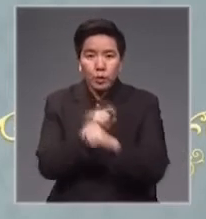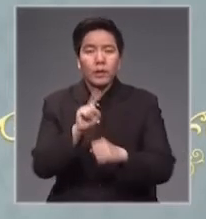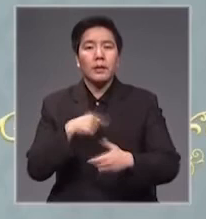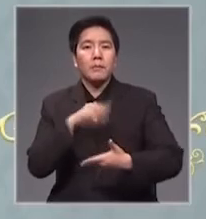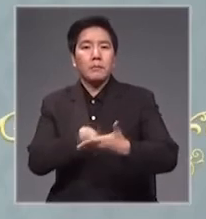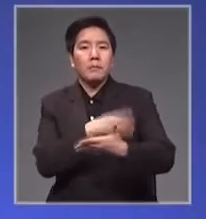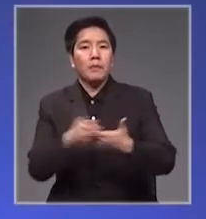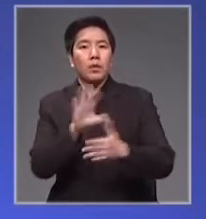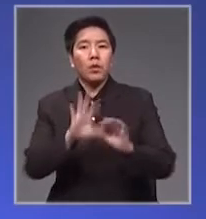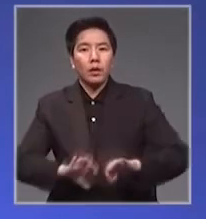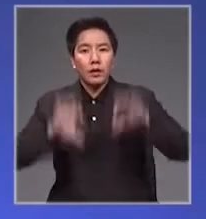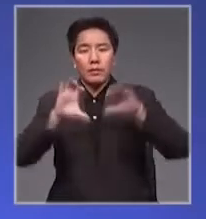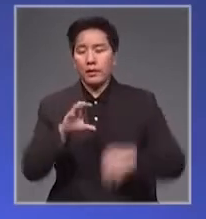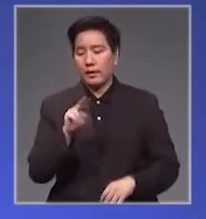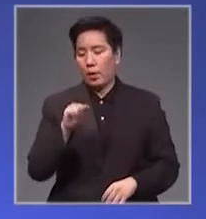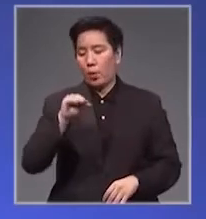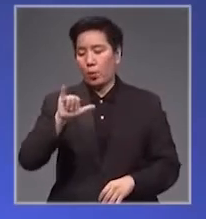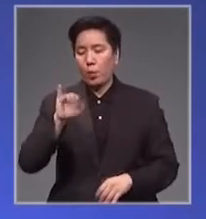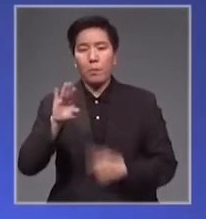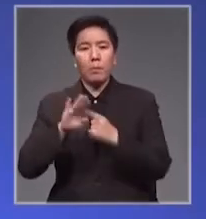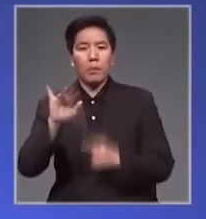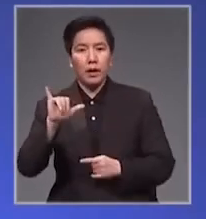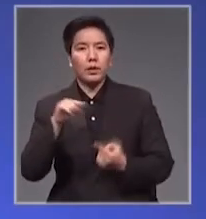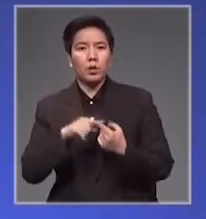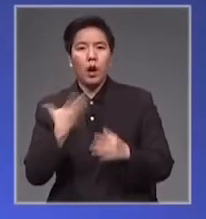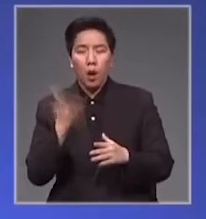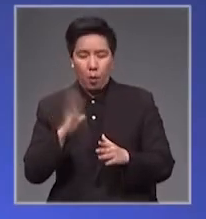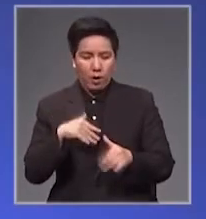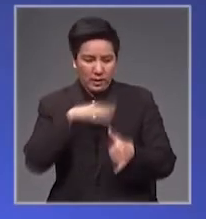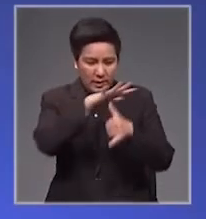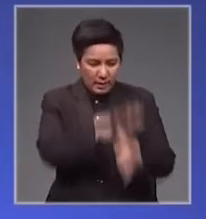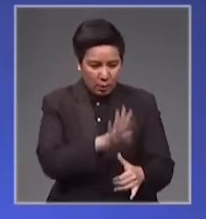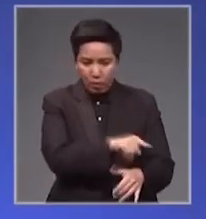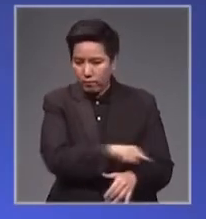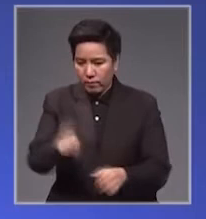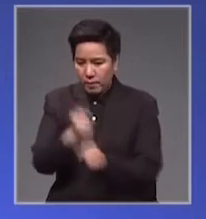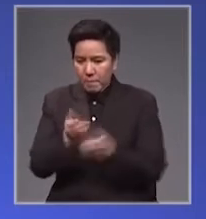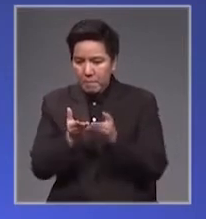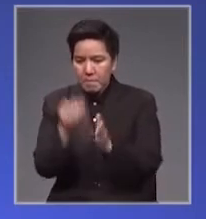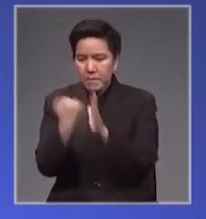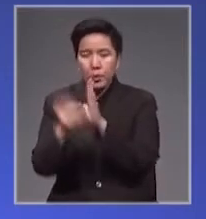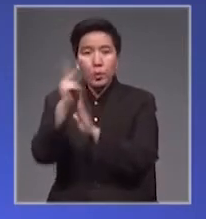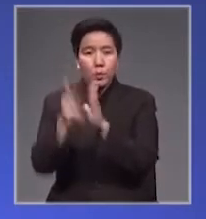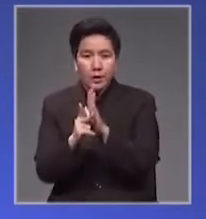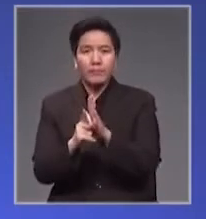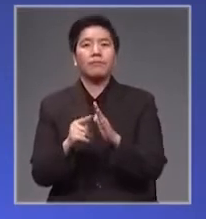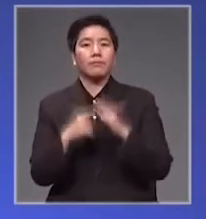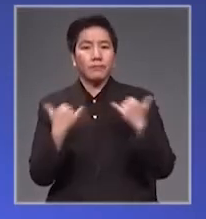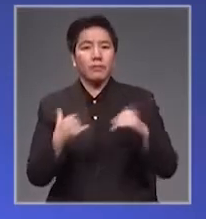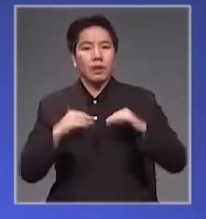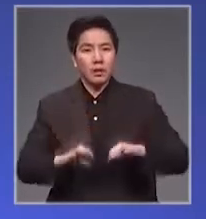าลในการดำเนินงานป้องกันและปราบปรามการค้ามนุษย์รวมความไปถึงการทำประมงที่ผิดกฎหมายด้วยนะครับซึ่งรัฐบาล